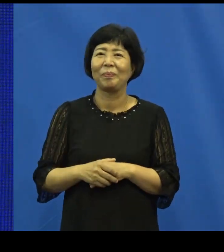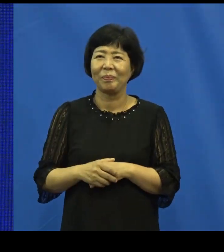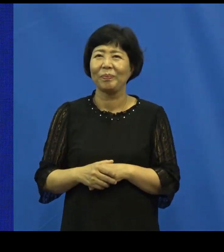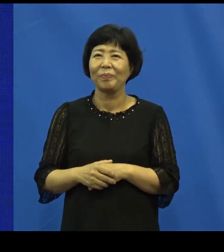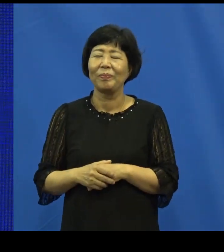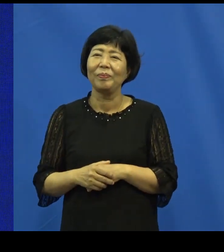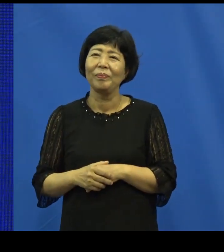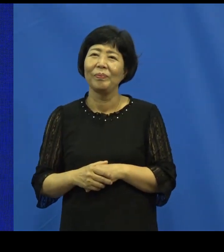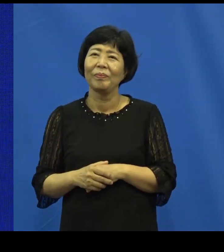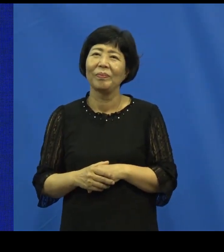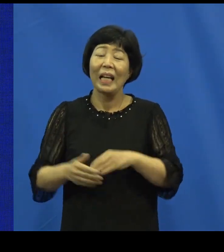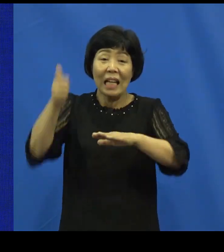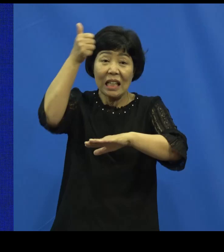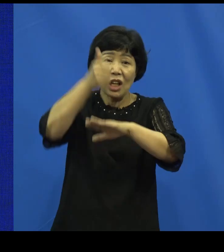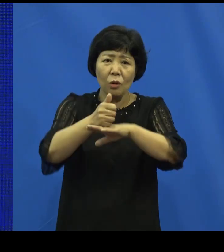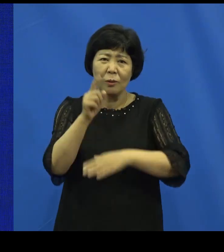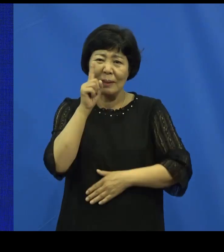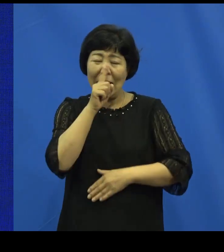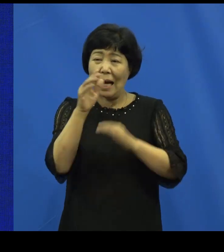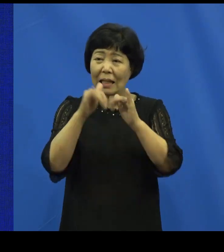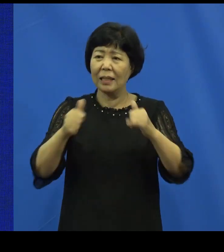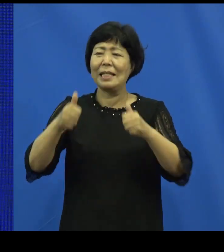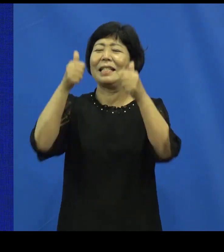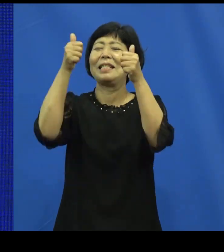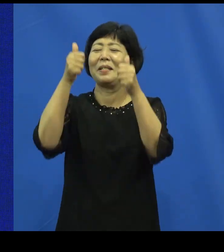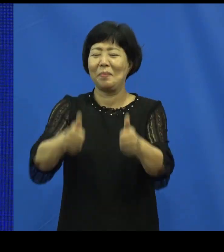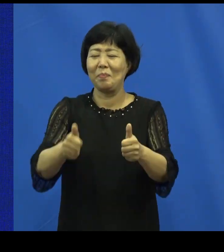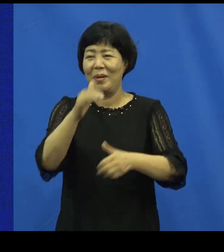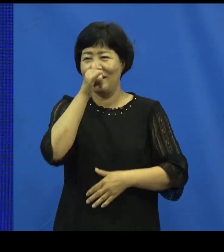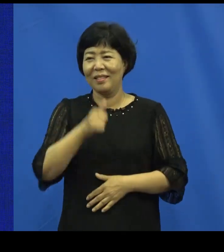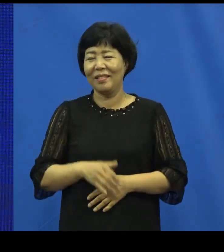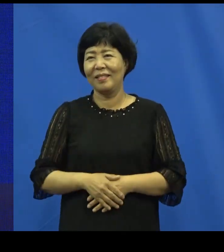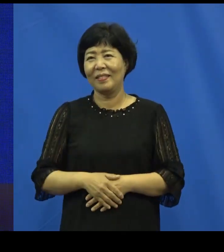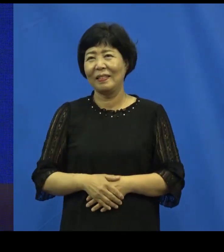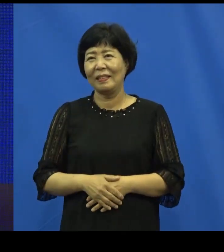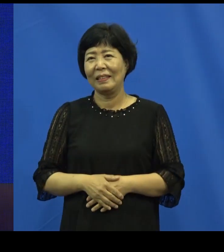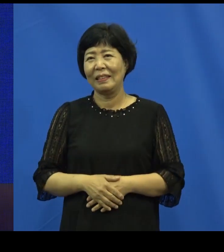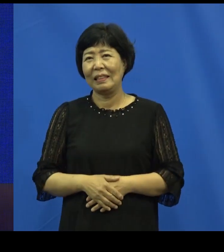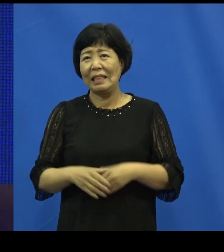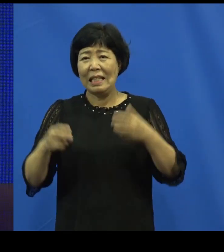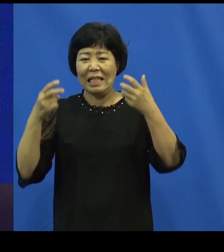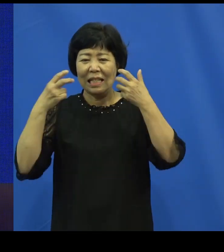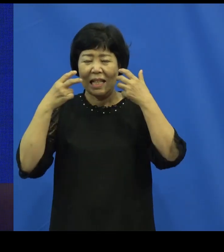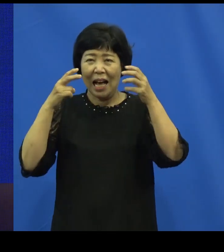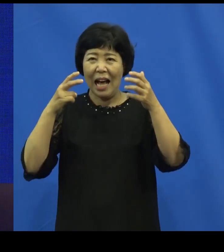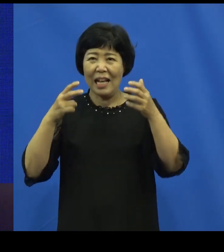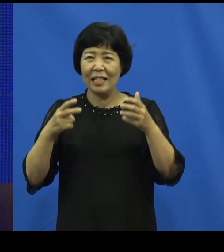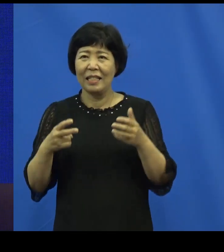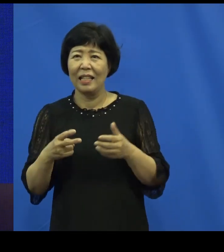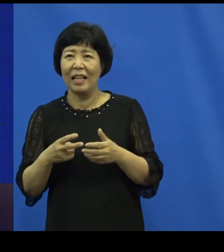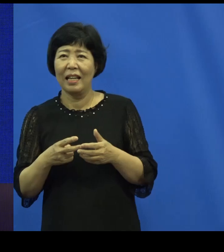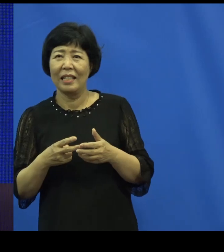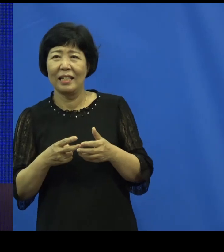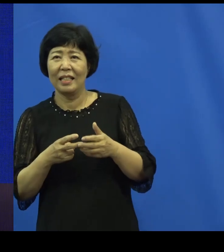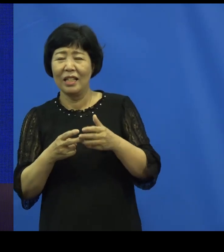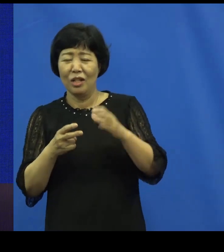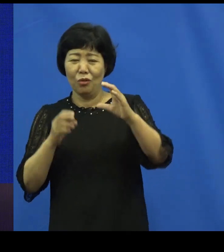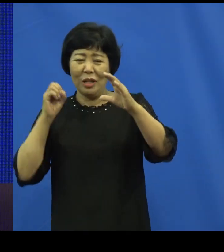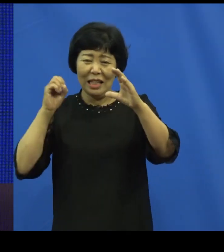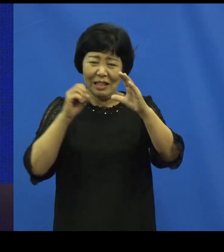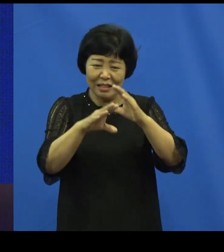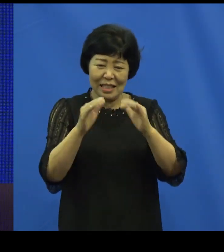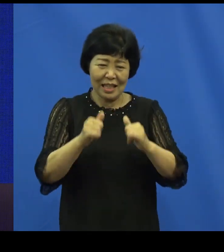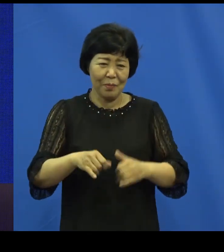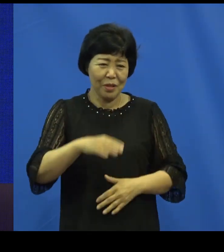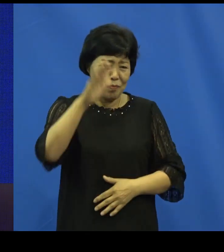여러분, 결국은 악인들이 심판을 받게 돼요. 24절에 보니까 왕이 말하여 다니엘을 참수한 사람들을 끌어오게 하고 그들의 처자와 함께 사자굴에